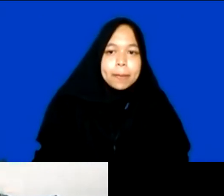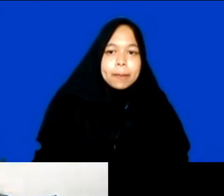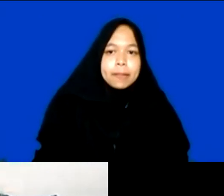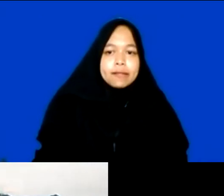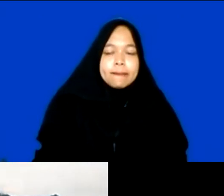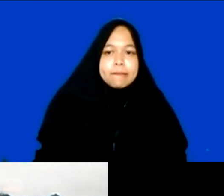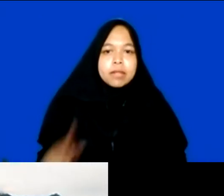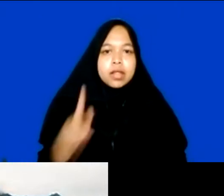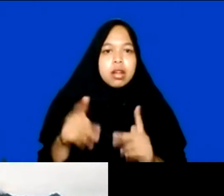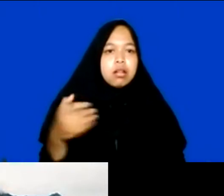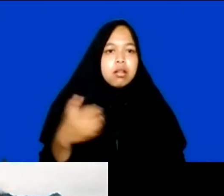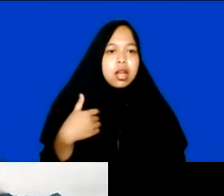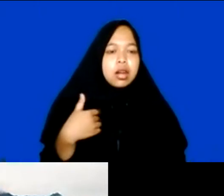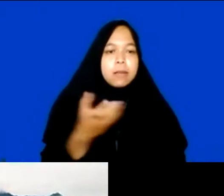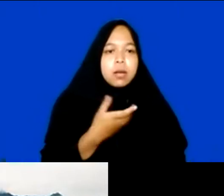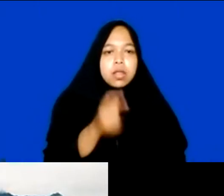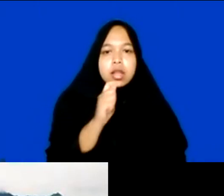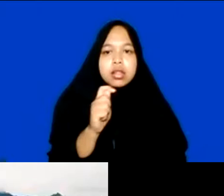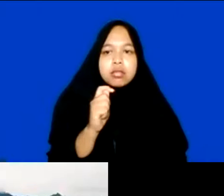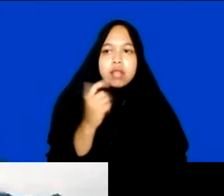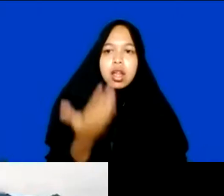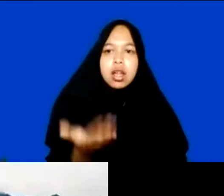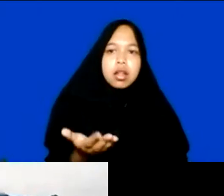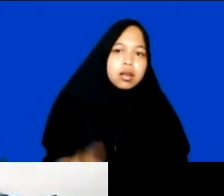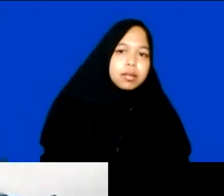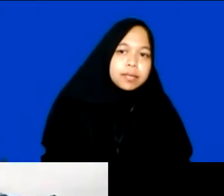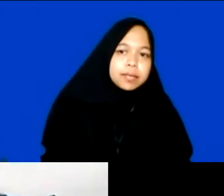jikalau ada yang ingin ditanyakan.